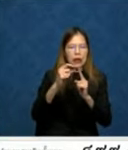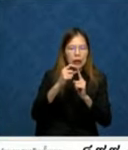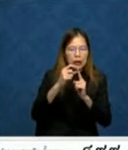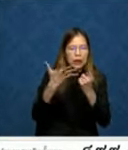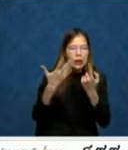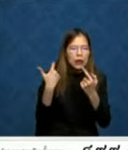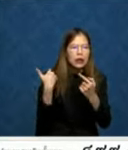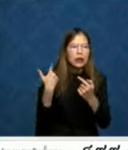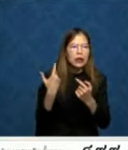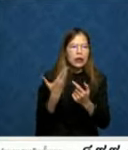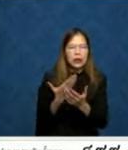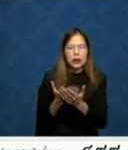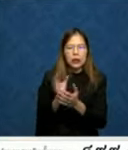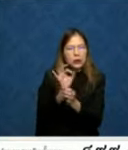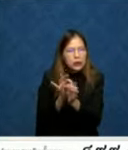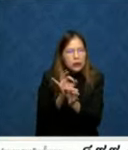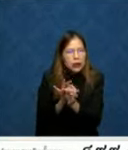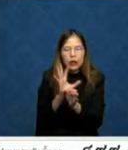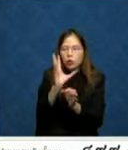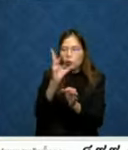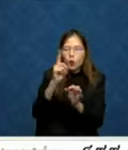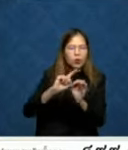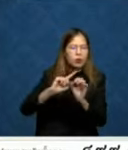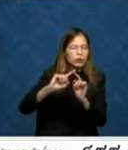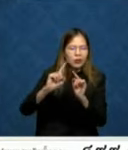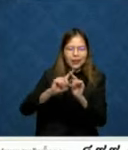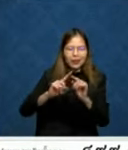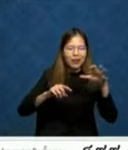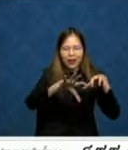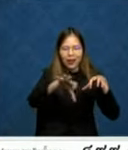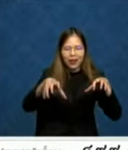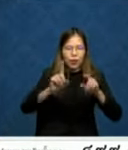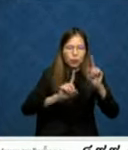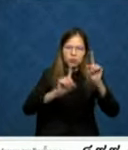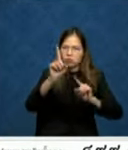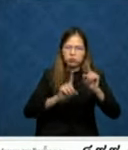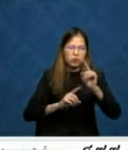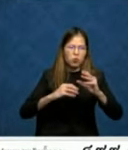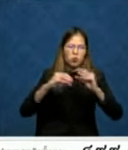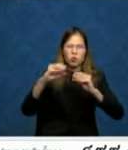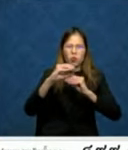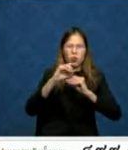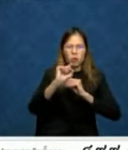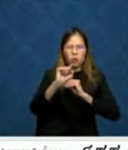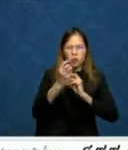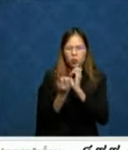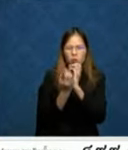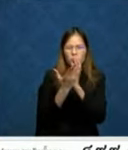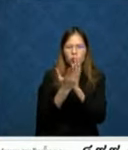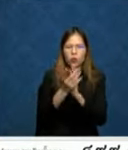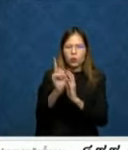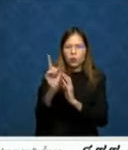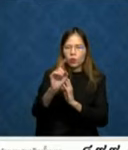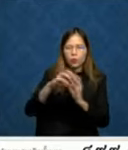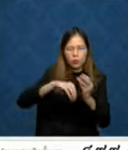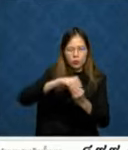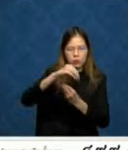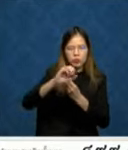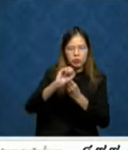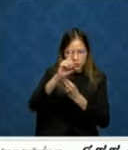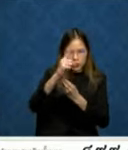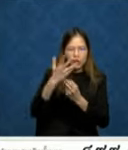พัฒน์แบงก์ชาติธนาคารโลกนะครับต่างประเมินกันว่าโครงการนี้จะส่งผลกระทบต่อเศรษฐกิจ